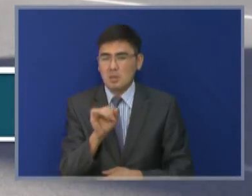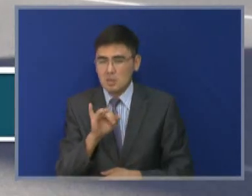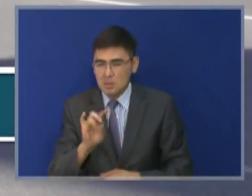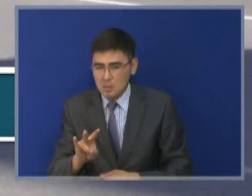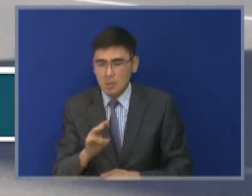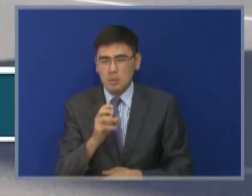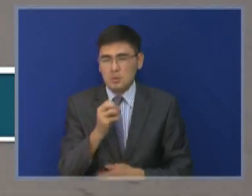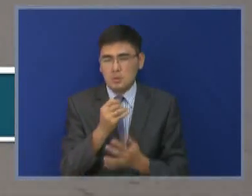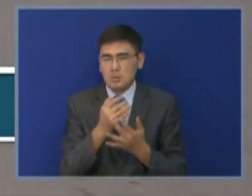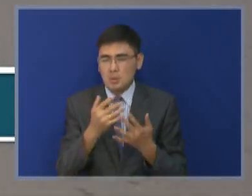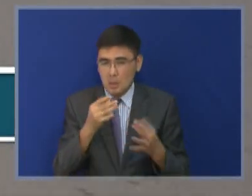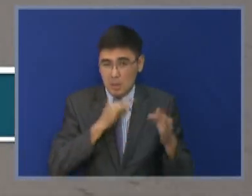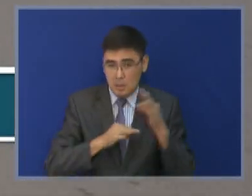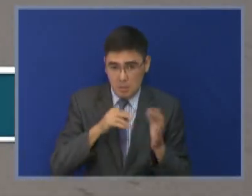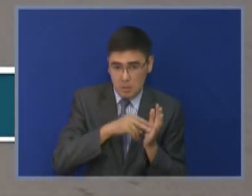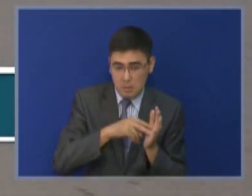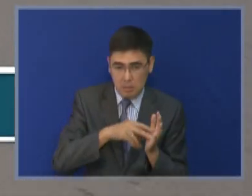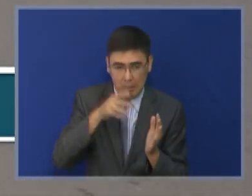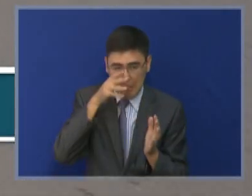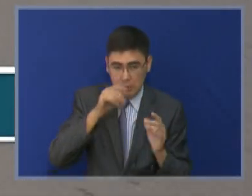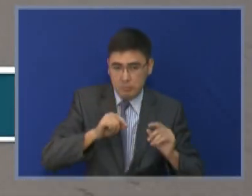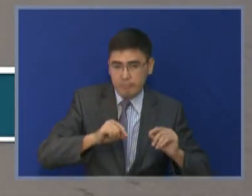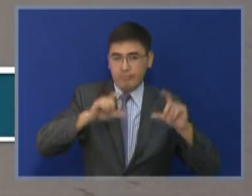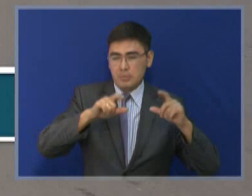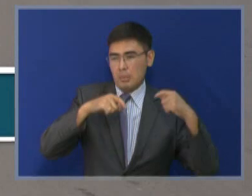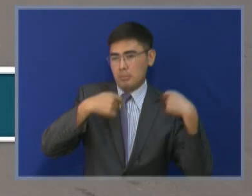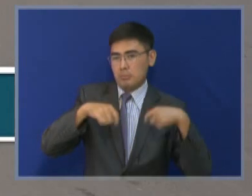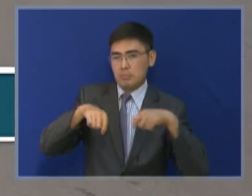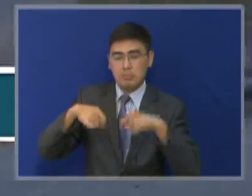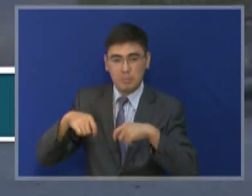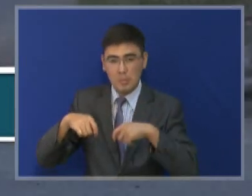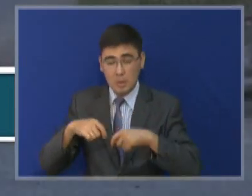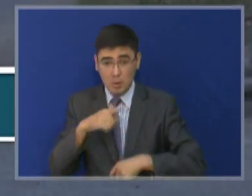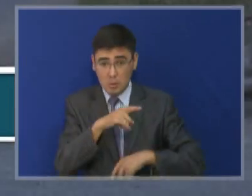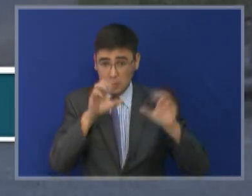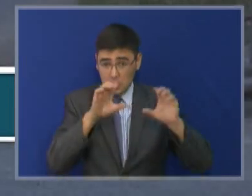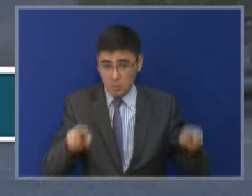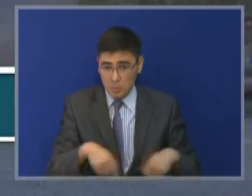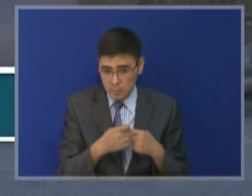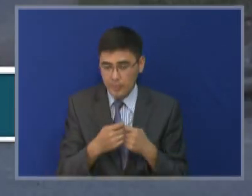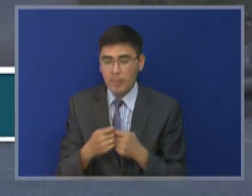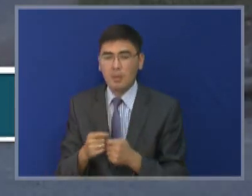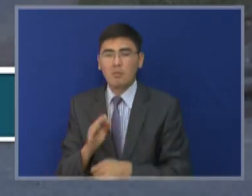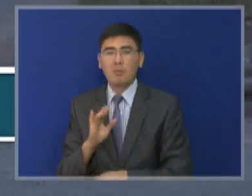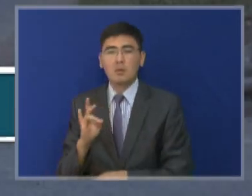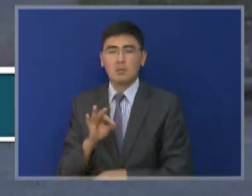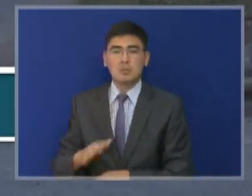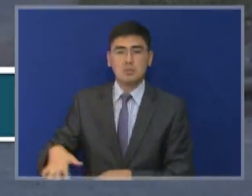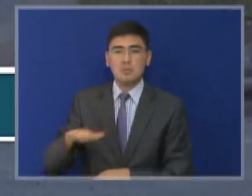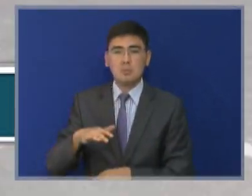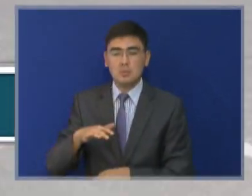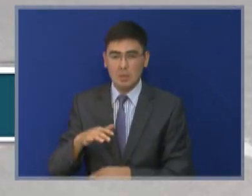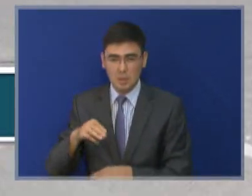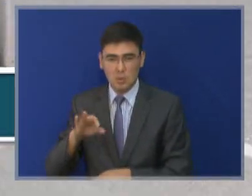сынды тапшы препараттардың бағасын көтеріп сатпақ болған. Заң бұзушылық бойынша материал Шығыс Қазақстан облысы бойынша тауарлар